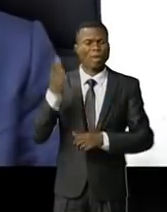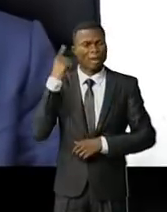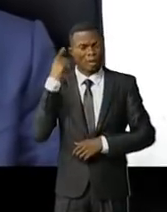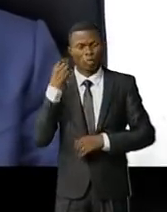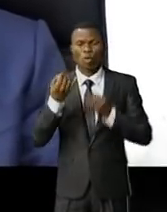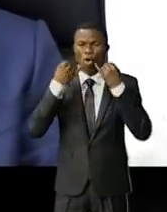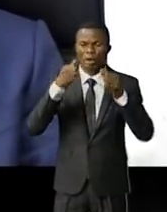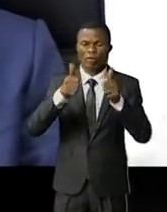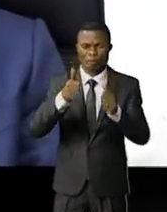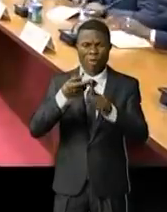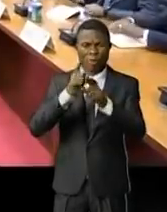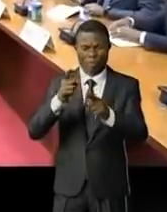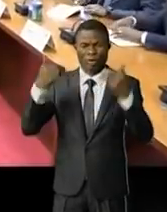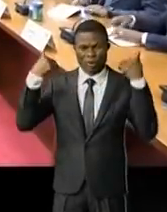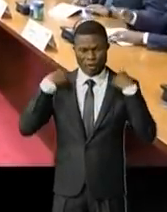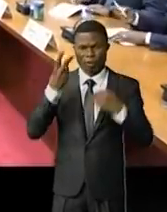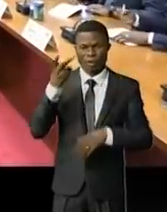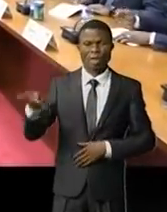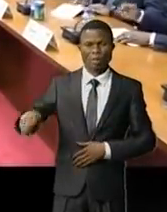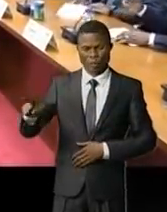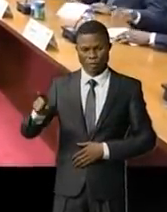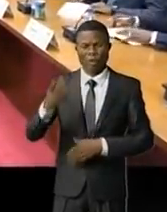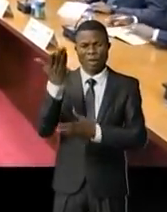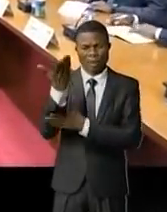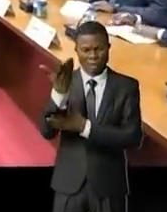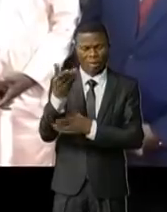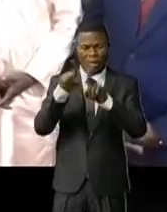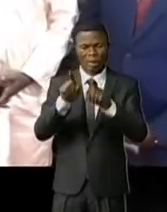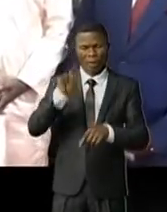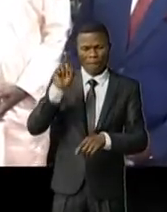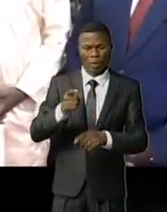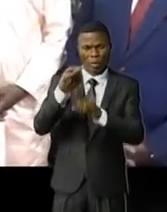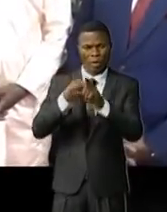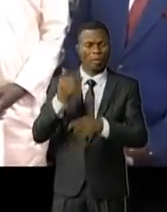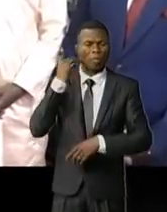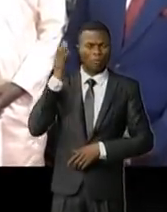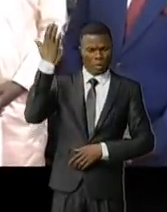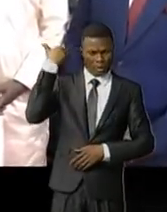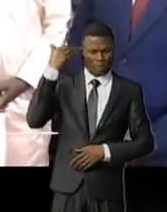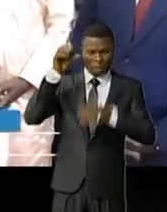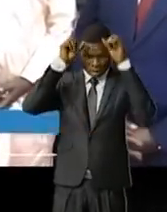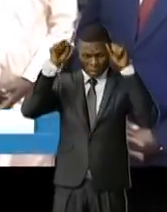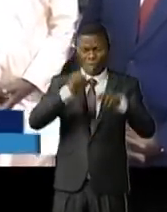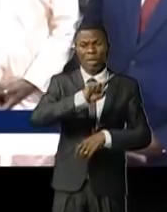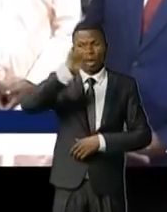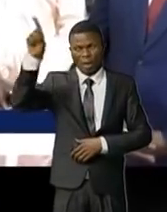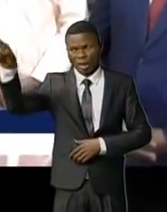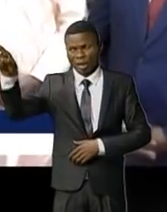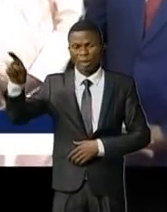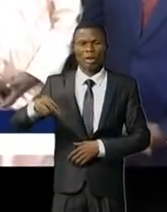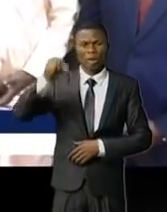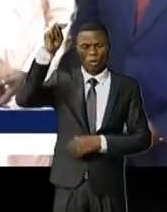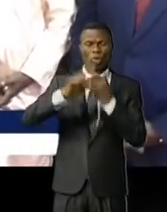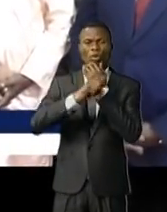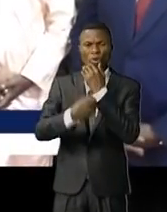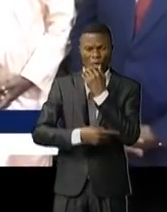informations fraîches des gouverneurs militaires sur les revendications et les besoins. Au mois de juin dernier, le président de la République s'est installé dans le Nord